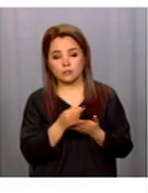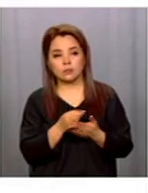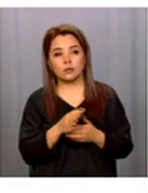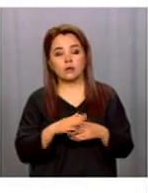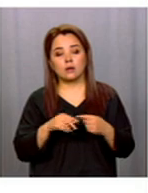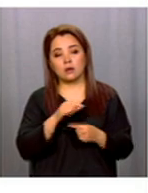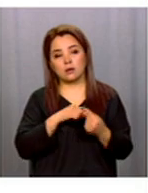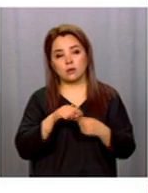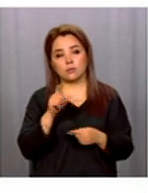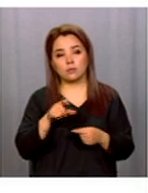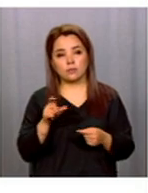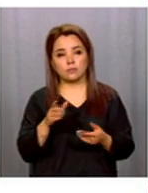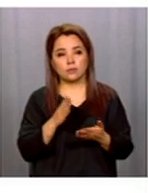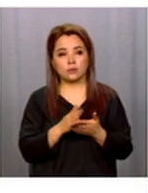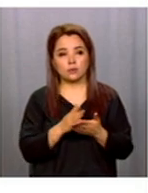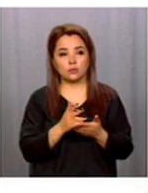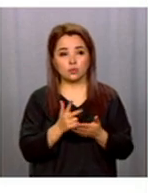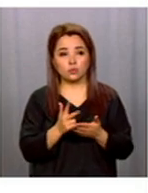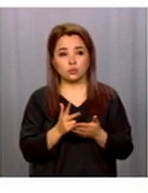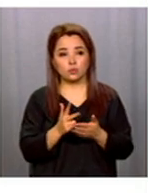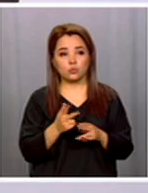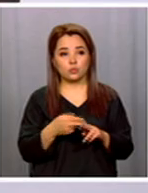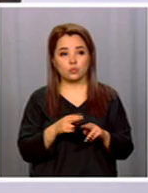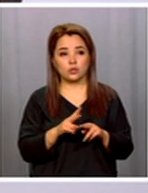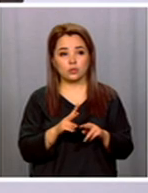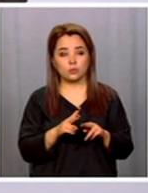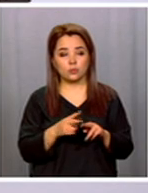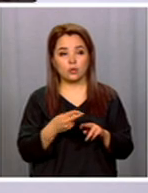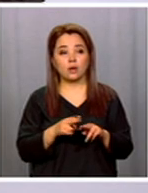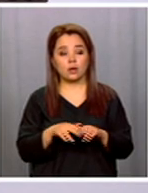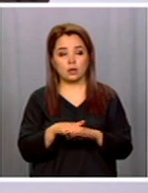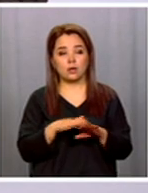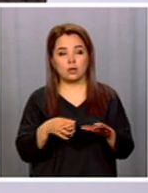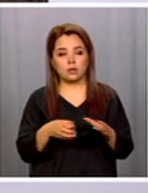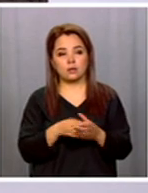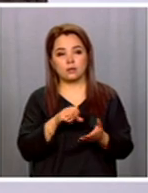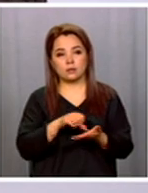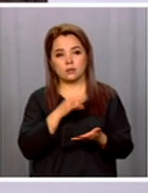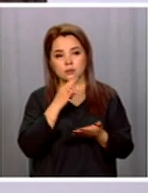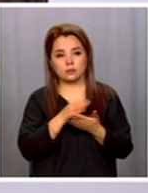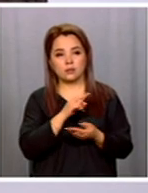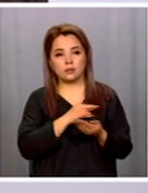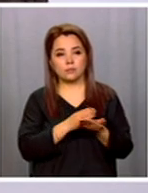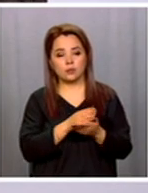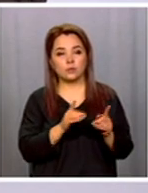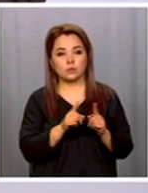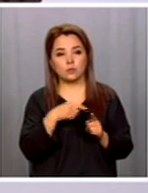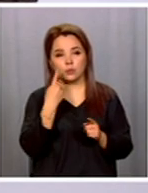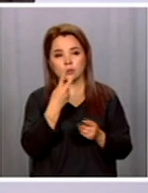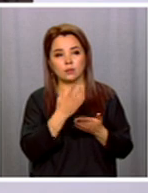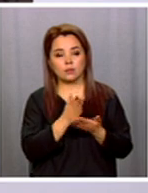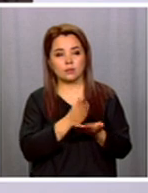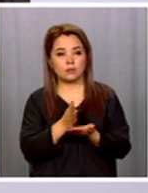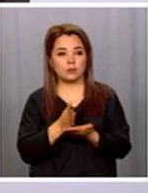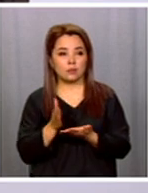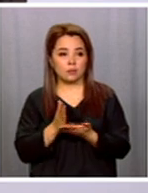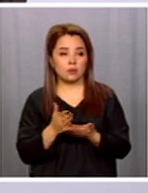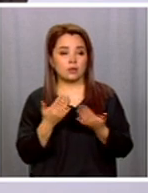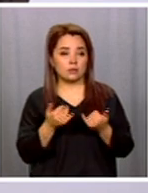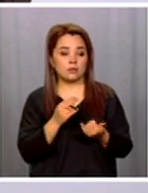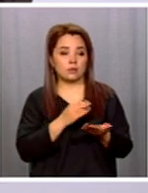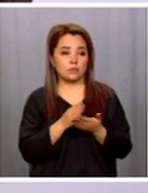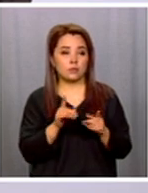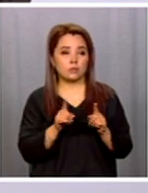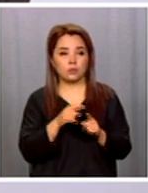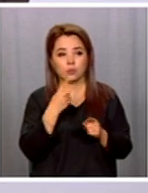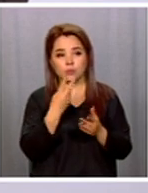кәсіпорынға, ұйымдарға немесе тіпті жеке адамдарға көрсетілетін алуан түрлі қызмет түрлерін қамтиды екен. Яғни көрсетілетін қызмет дегеніміз